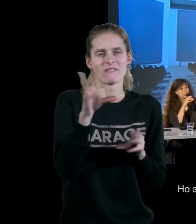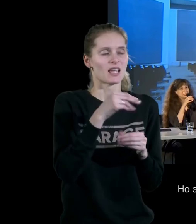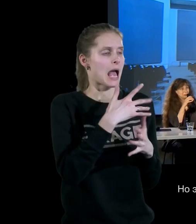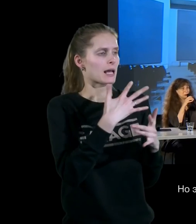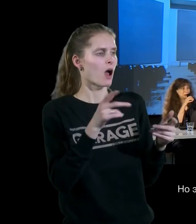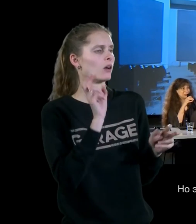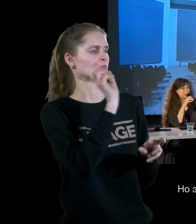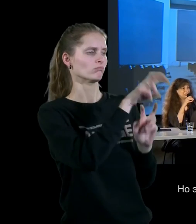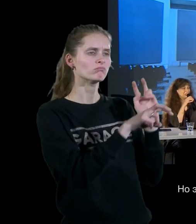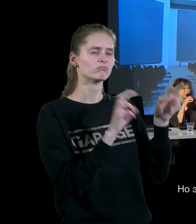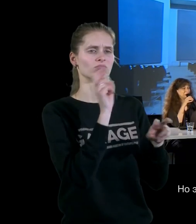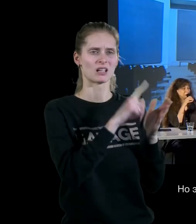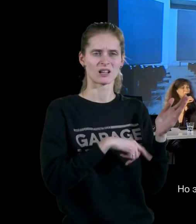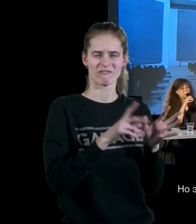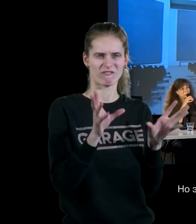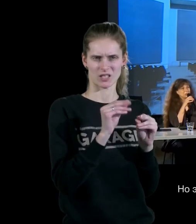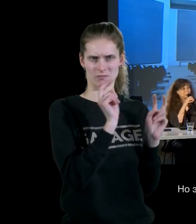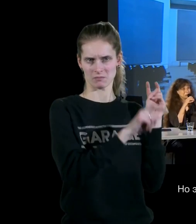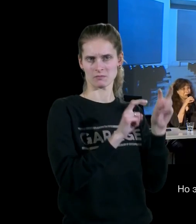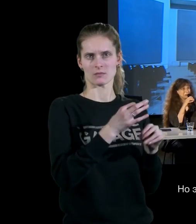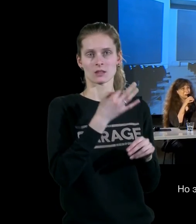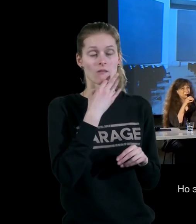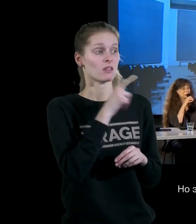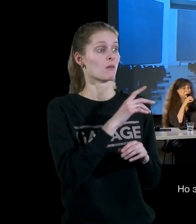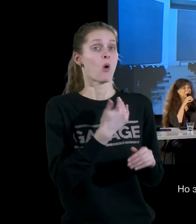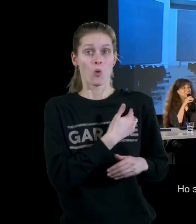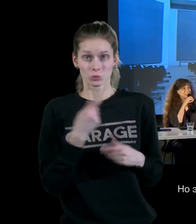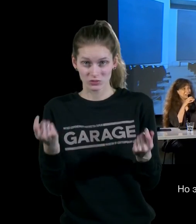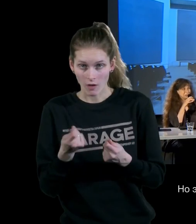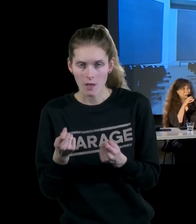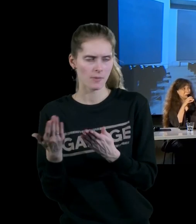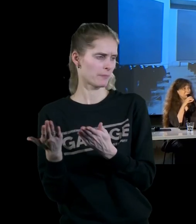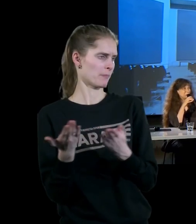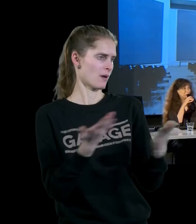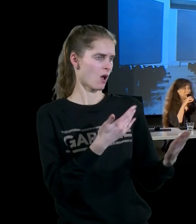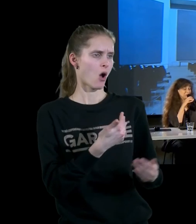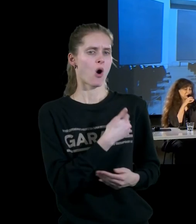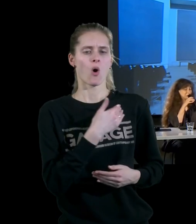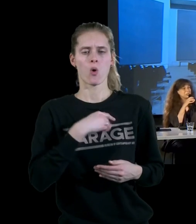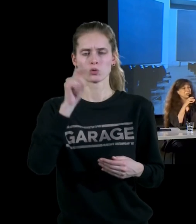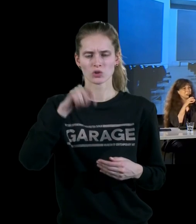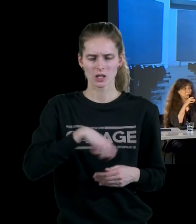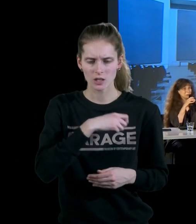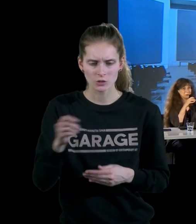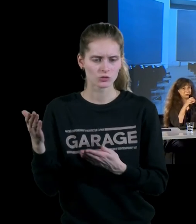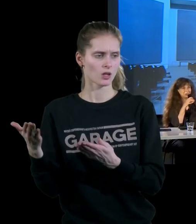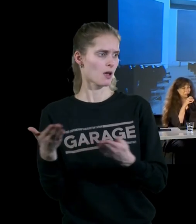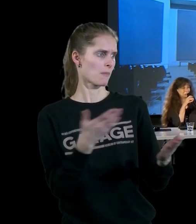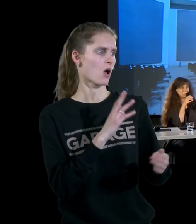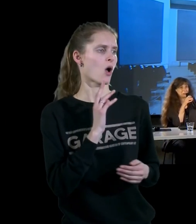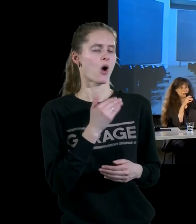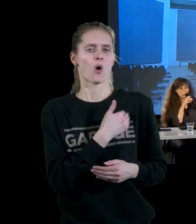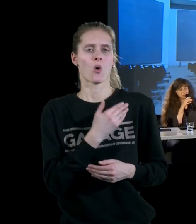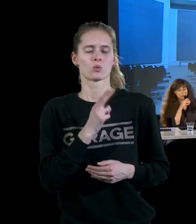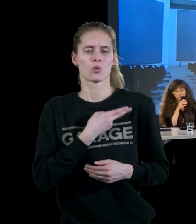снимать. Там можно устроить свадьбу, там можно устроить крещение, там можно устроить прощание с усопшим. То есть это